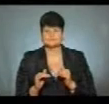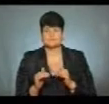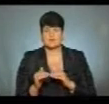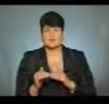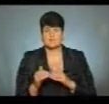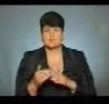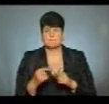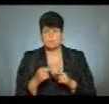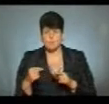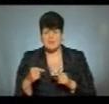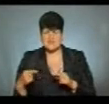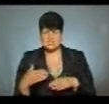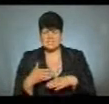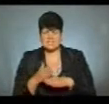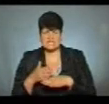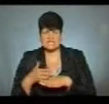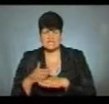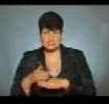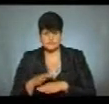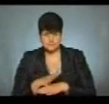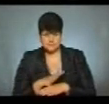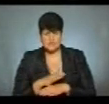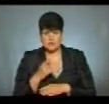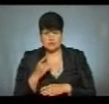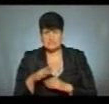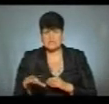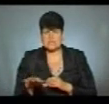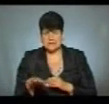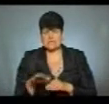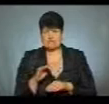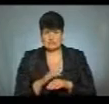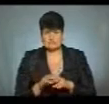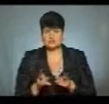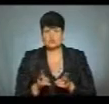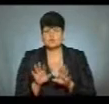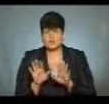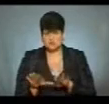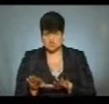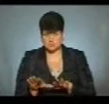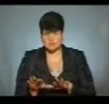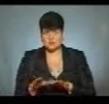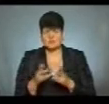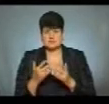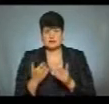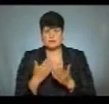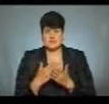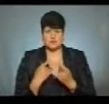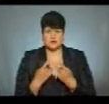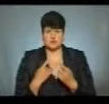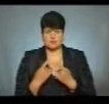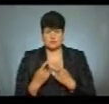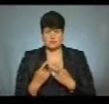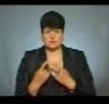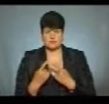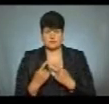поперечних тріщин. На одній ділянці воно фактично так і залишилося. Оскільки ми мали розмову там і в